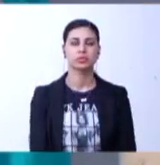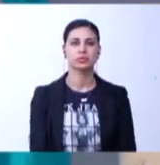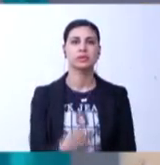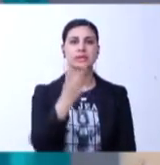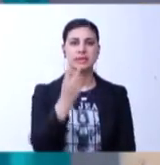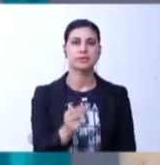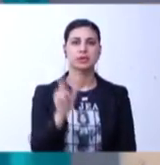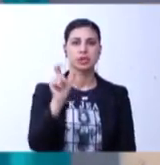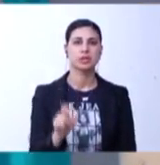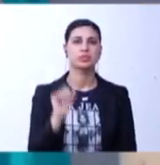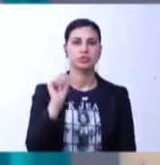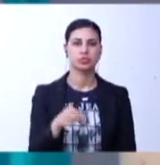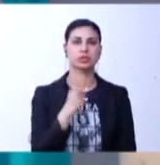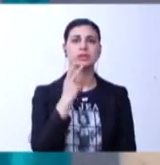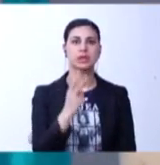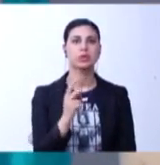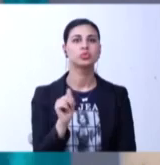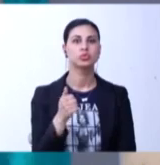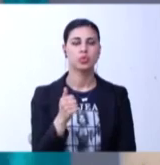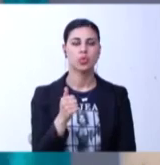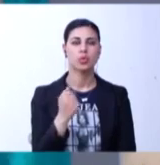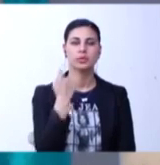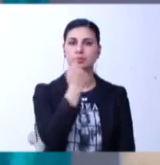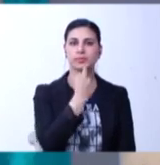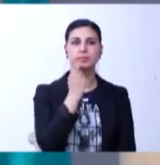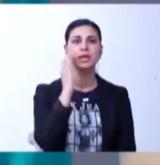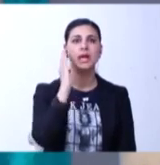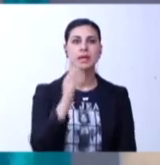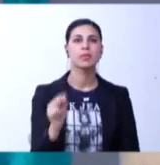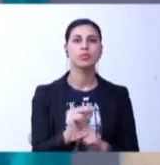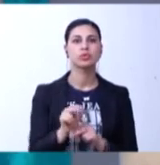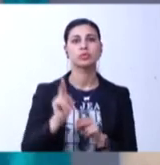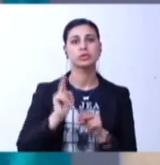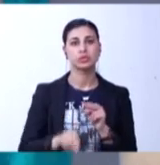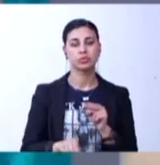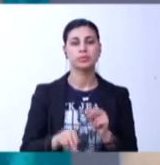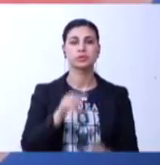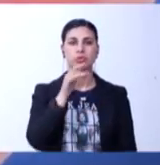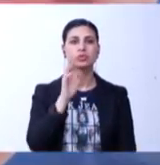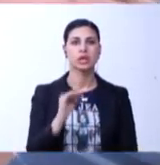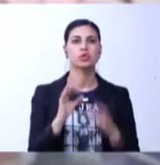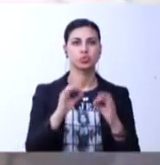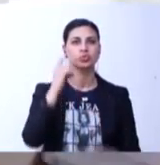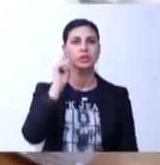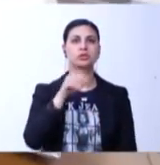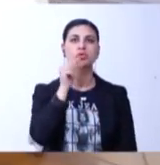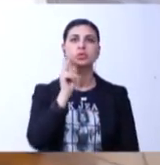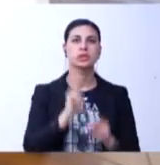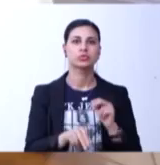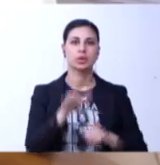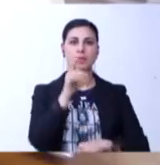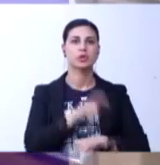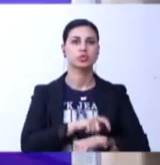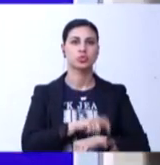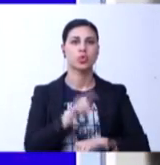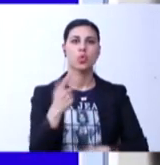სამდეში პაციენტს შეუძლია ნახოს როგორი თანკბილვა ექნება მკურნალობის დასრულებისას და ზუსტად იცის თარიღი როდის დასრულდება, რადგან ეს